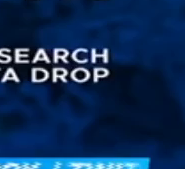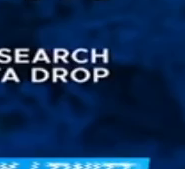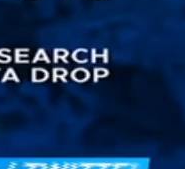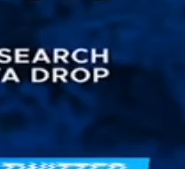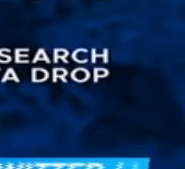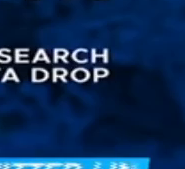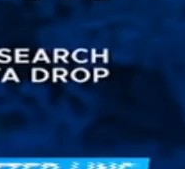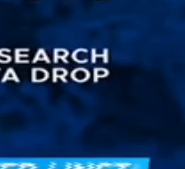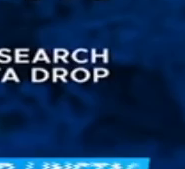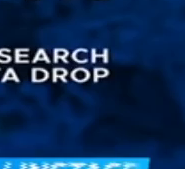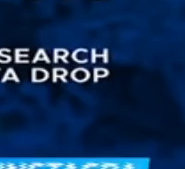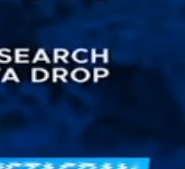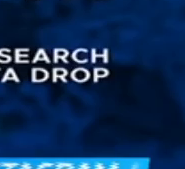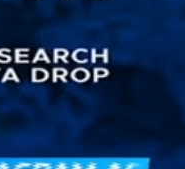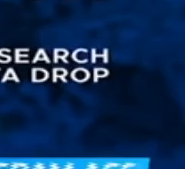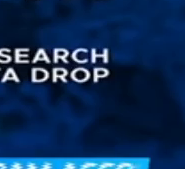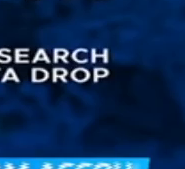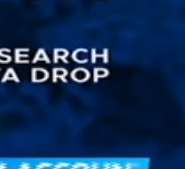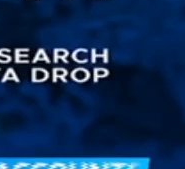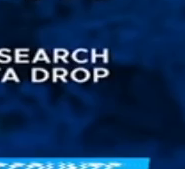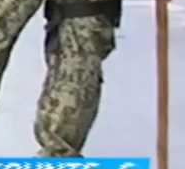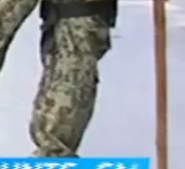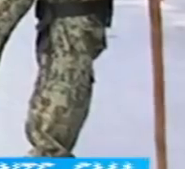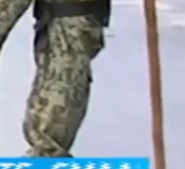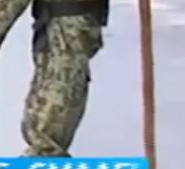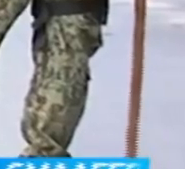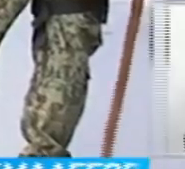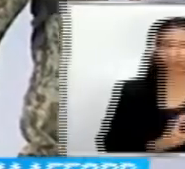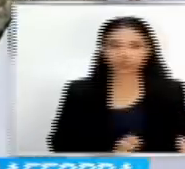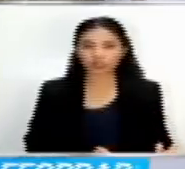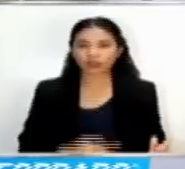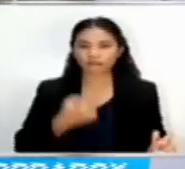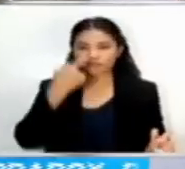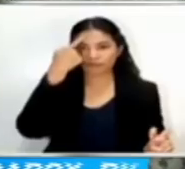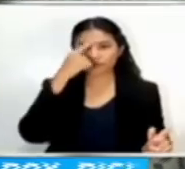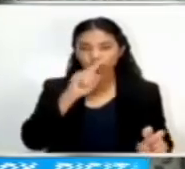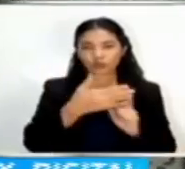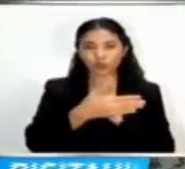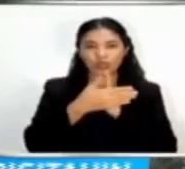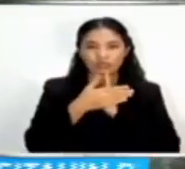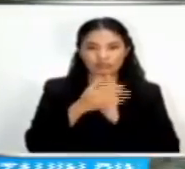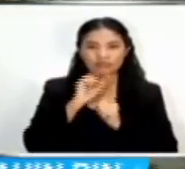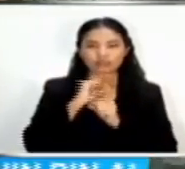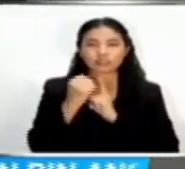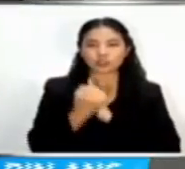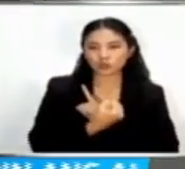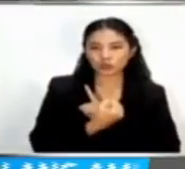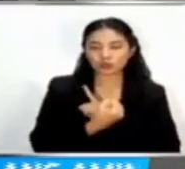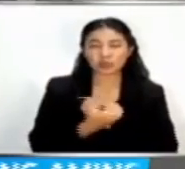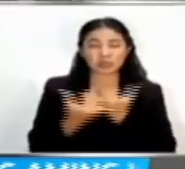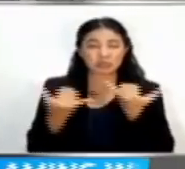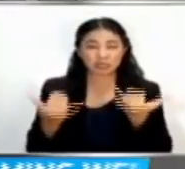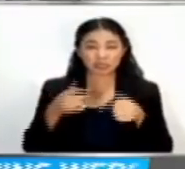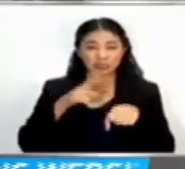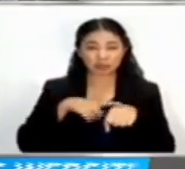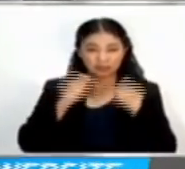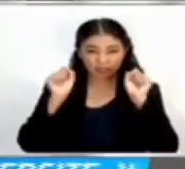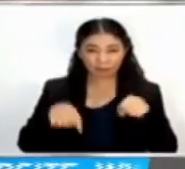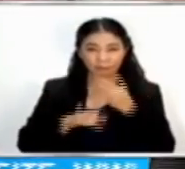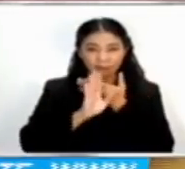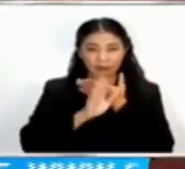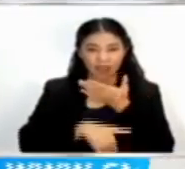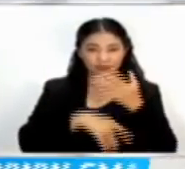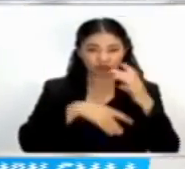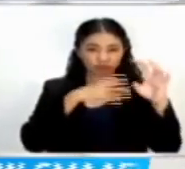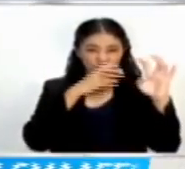datos ng DOH para matukoy ang quarantine status. Panahon na ba para luwagan ang MECQ sa NCR+? Personally, it